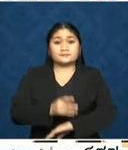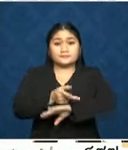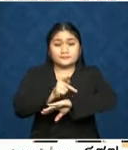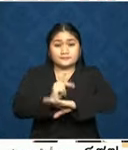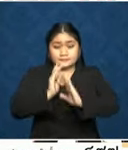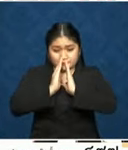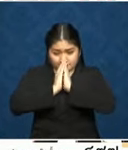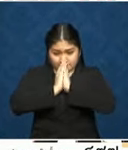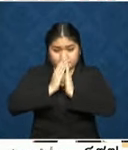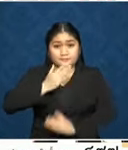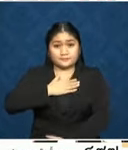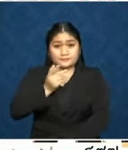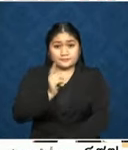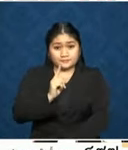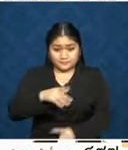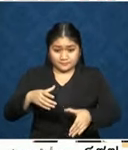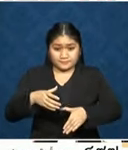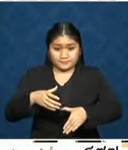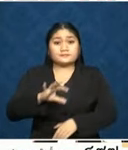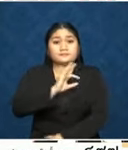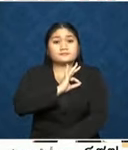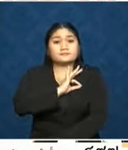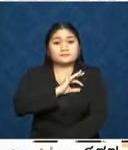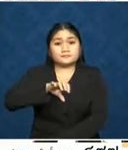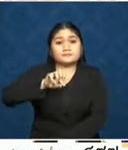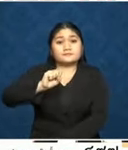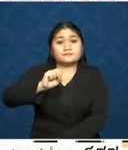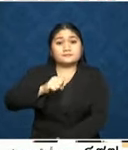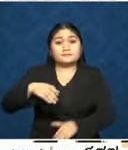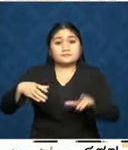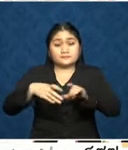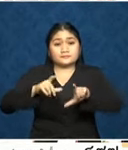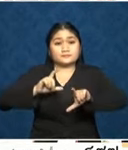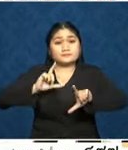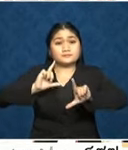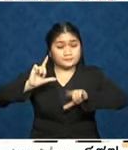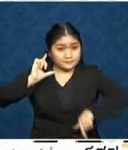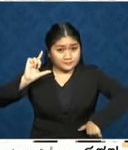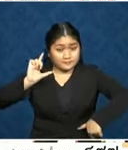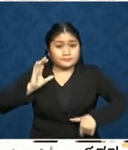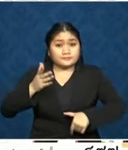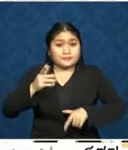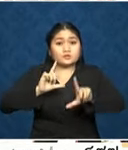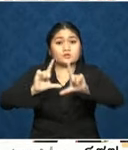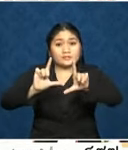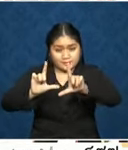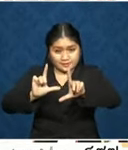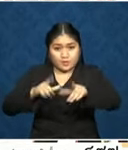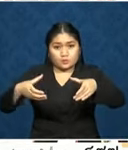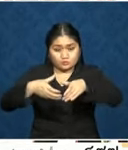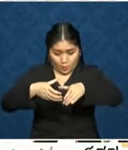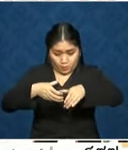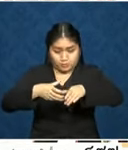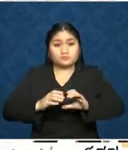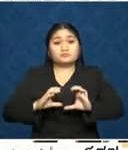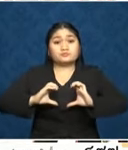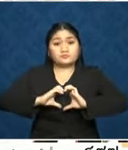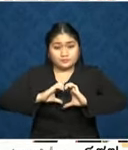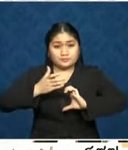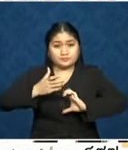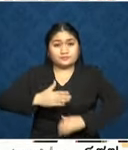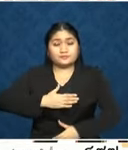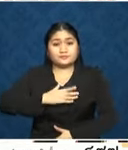ธนายศทิมสุวรรณครับสมาชิกสภาผู้แทนราษฎรจังหวัดเลยพรรคภูมิใจไทยครับวันนี้ผมมีประเด็นความเดือดร้อนของชาวบ้านมาม